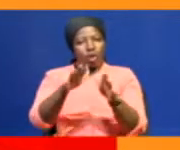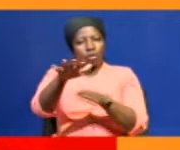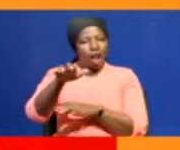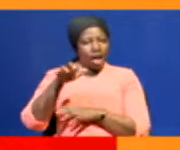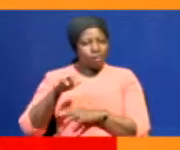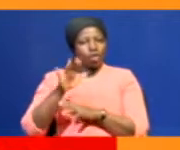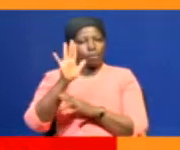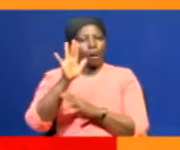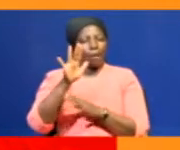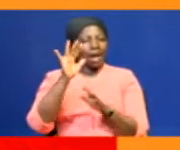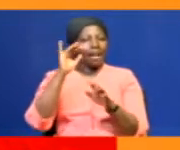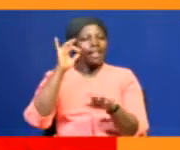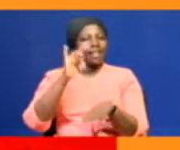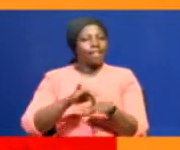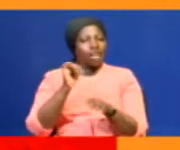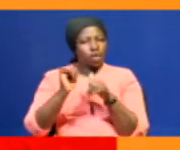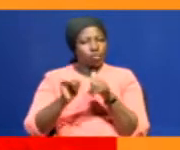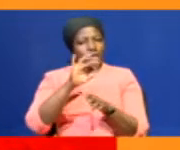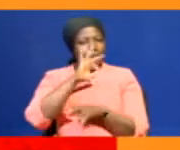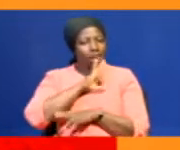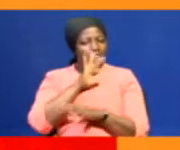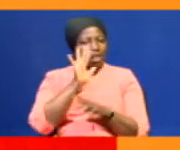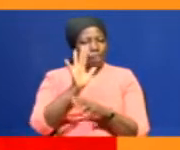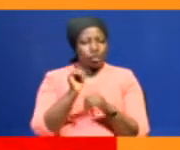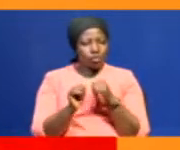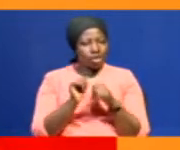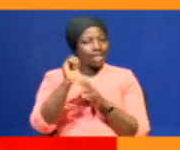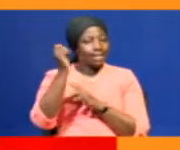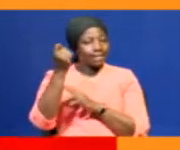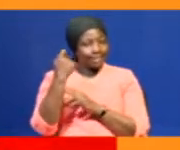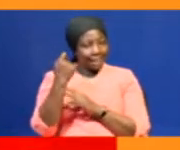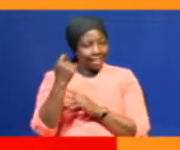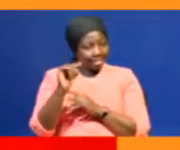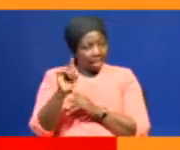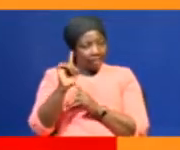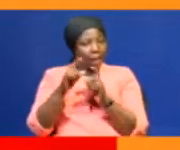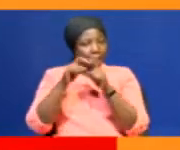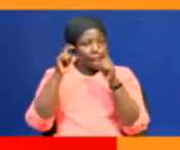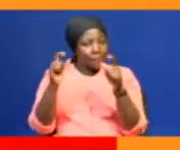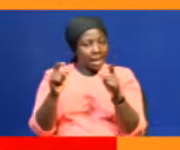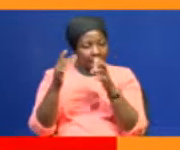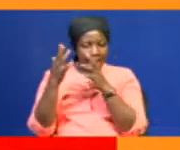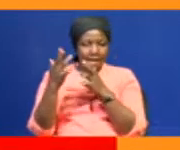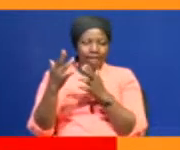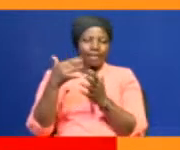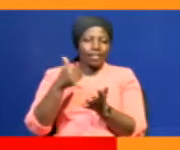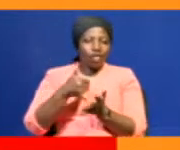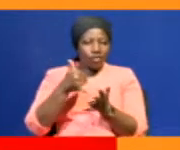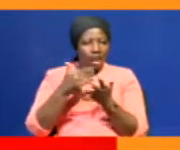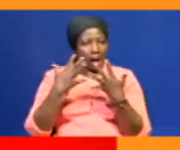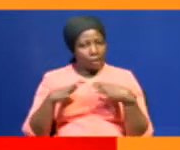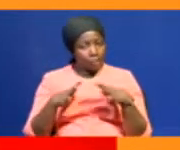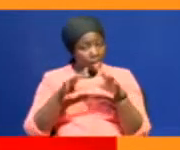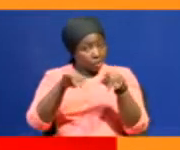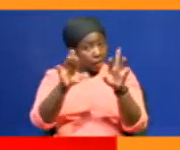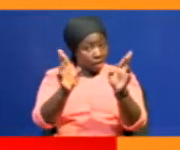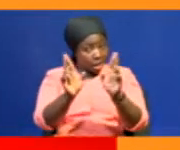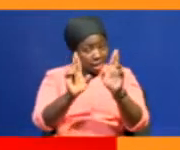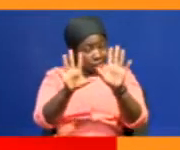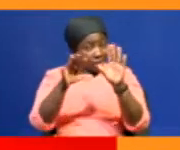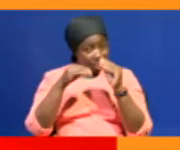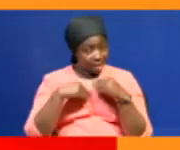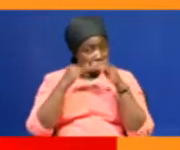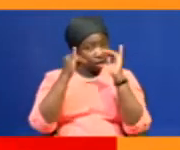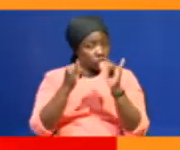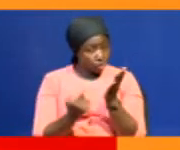Je, faida zake ni zipi? Na je, Kenya ama wale ambao wahusika wakuu wako tayari kukumbatia teknolojia hii mpya? Ni mazungumzo